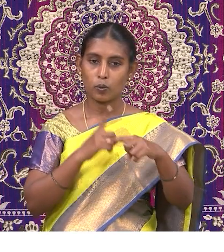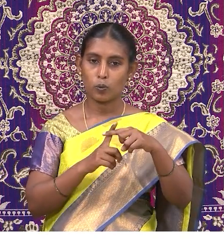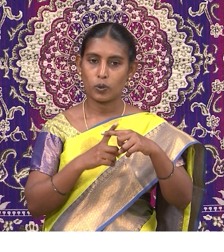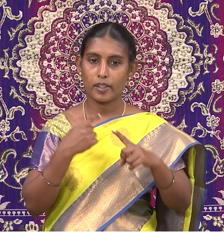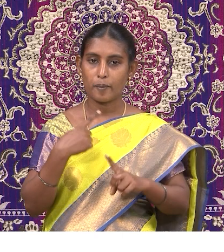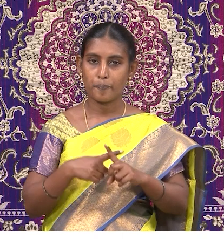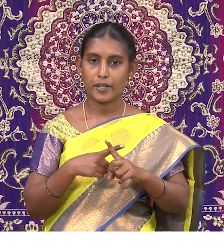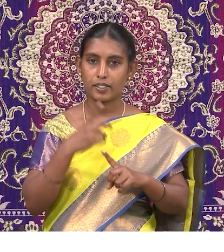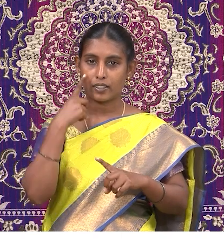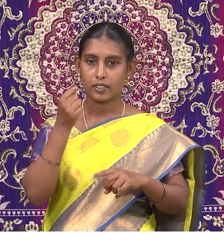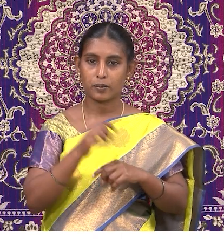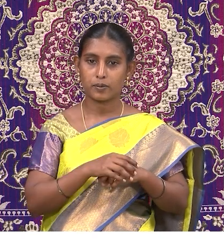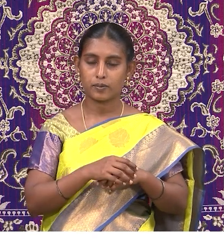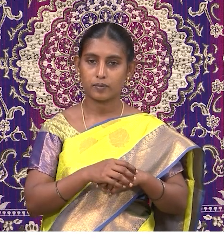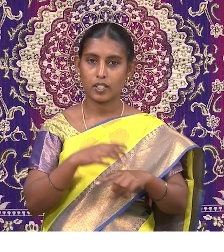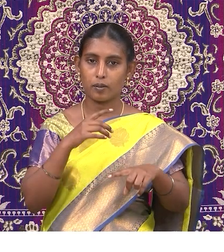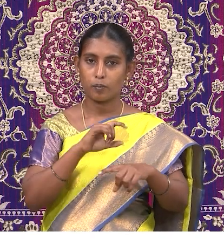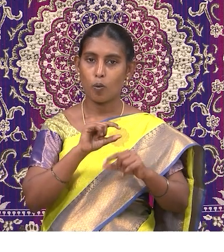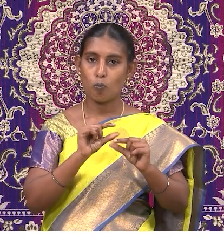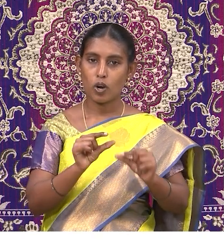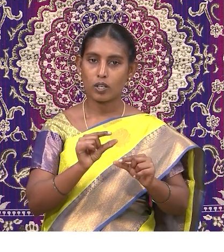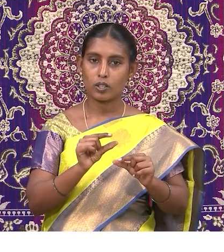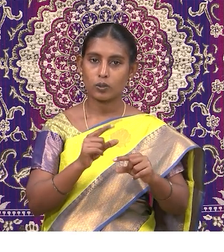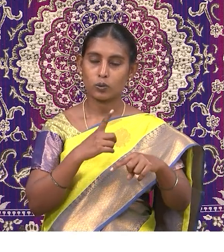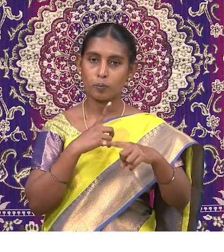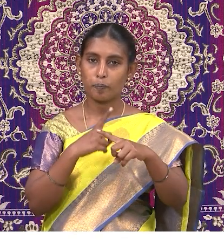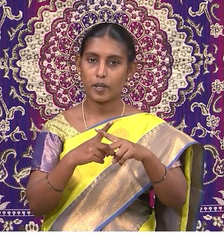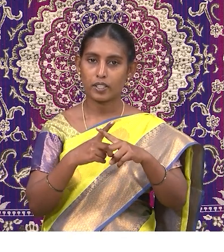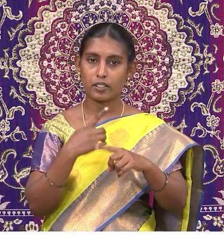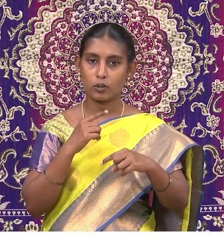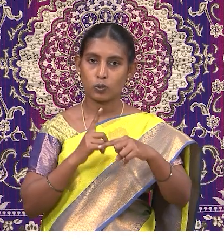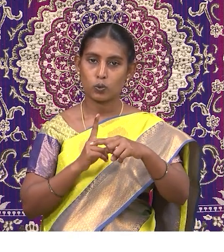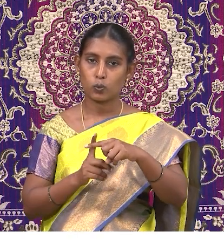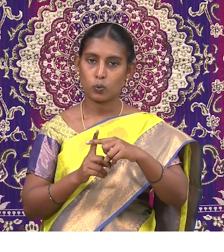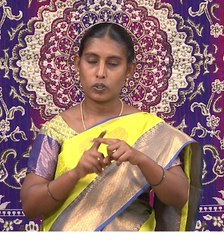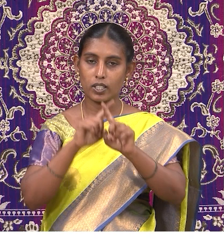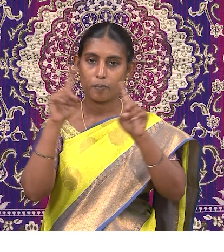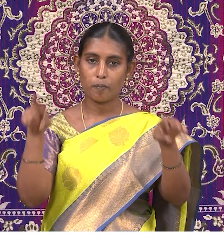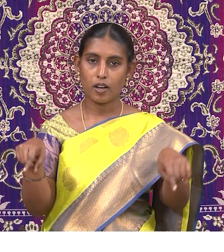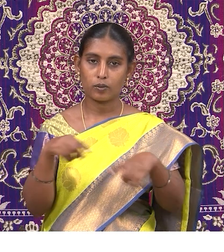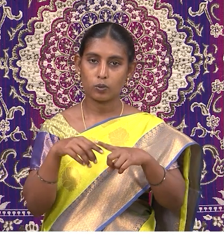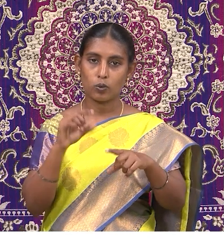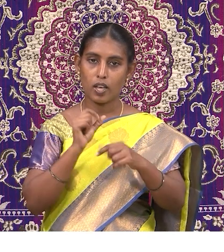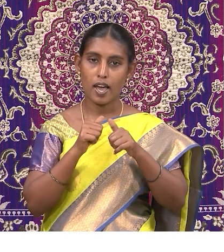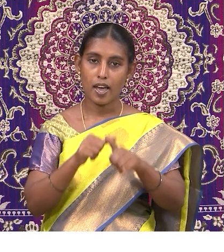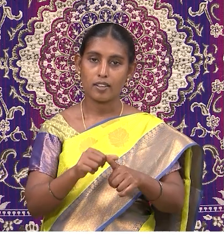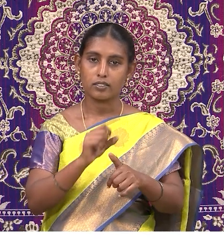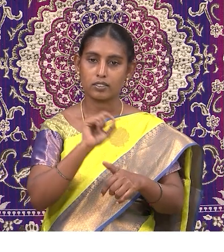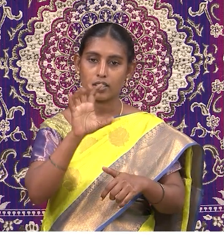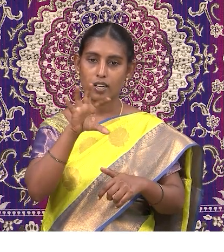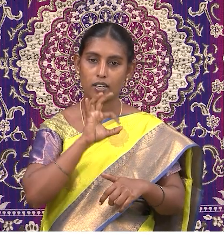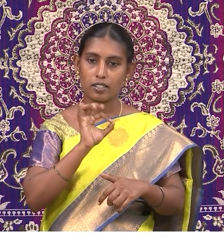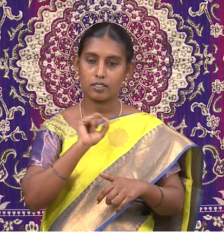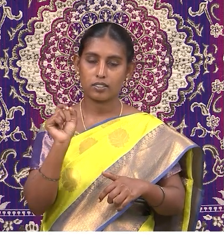என்ன பண்ணணும், மூலங்களின் பெருக்கற்பலன், மூலங்களின் கூடுதல் பலனை பாக்ஸ் போட்டு எழுதணும். பெருக்கற்பலன் என்னங்க, பூஜ்ஜியம், கூடுதல்